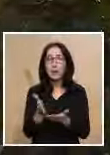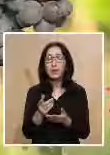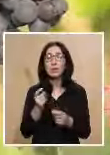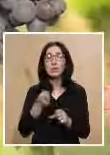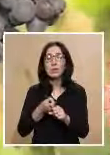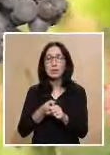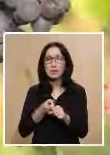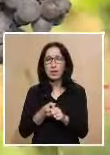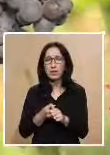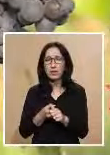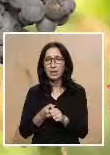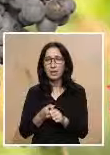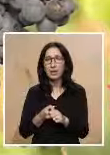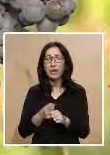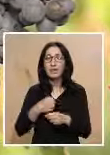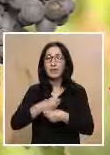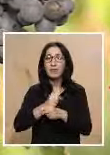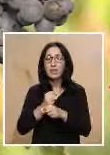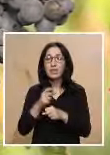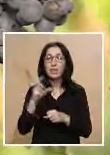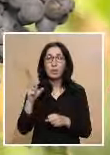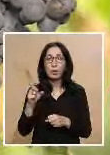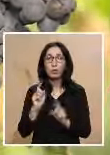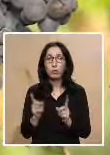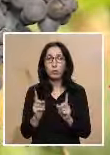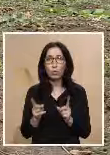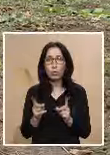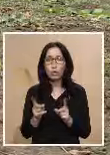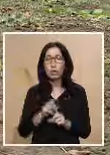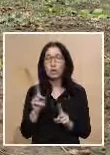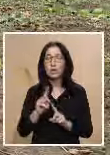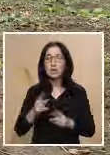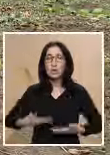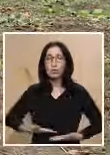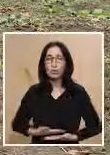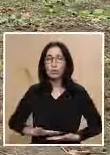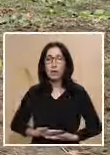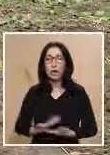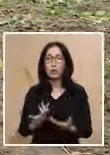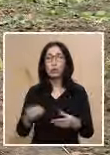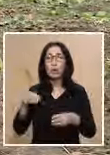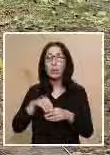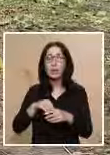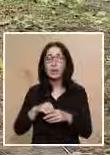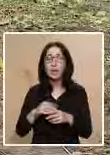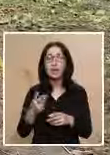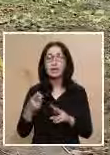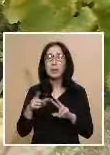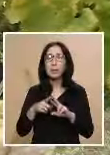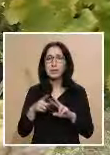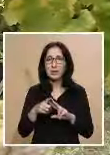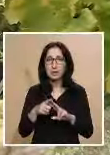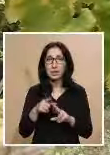направлението за създаване на винени сортове, които не се нуждаят от прилагане на